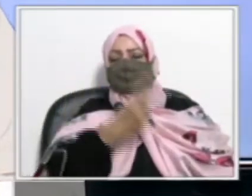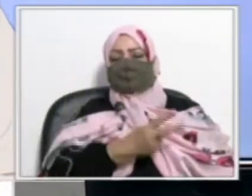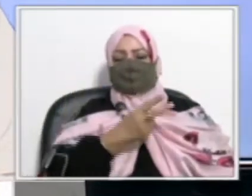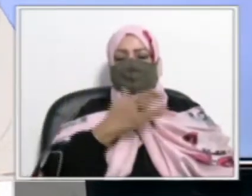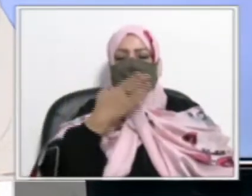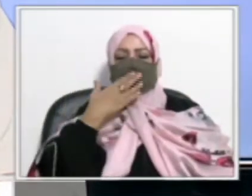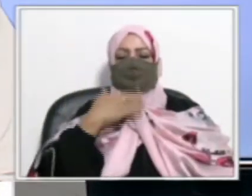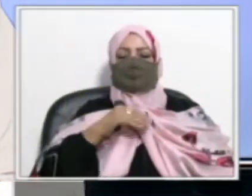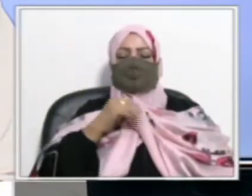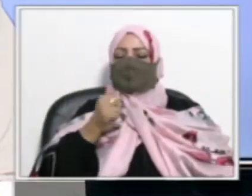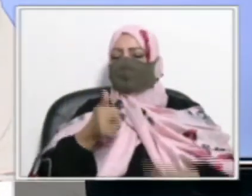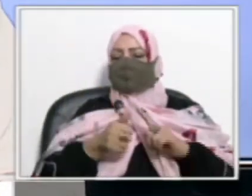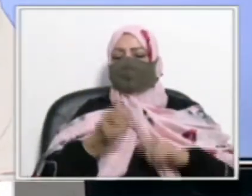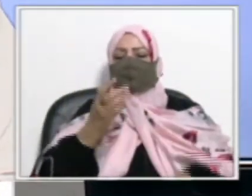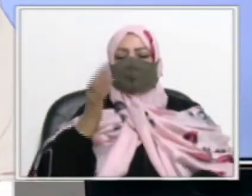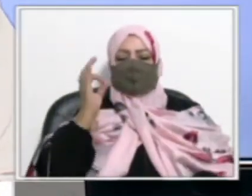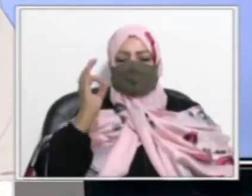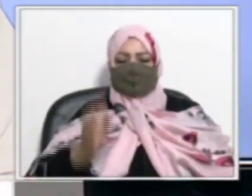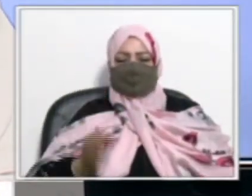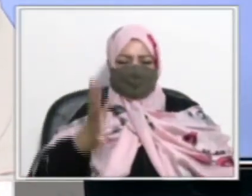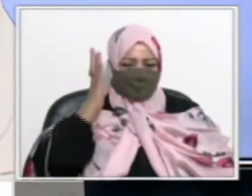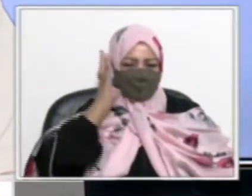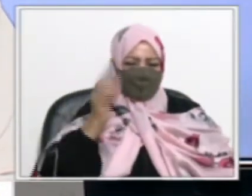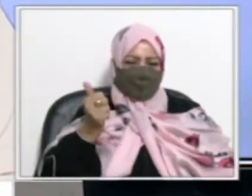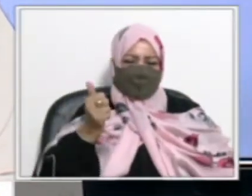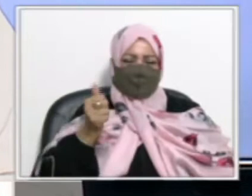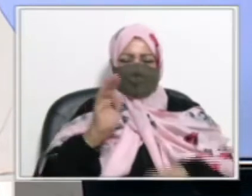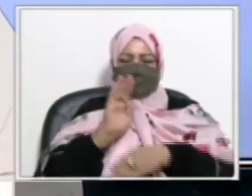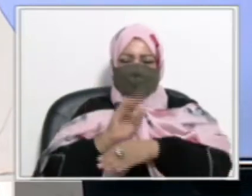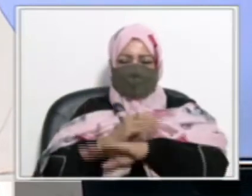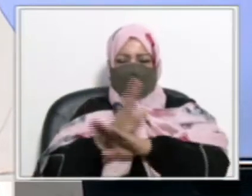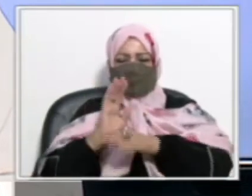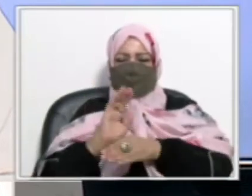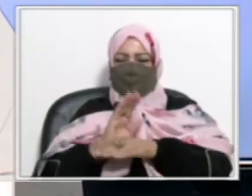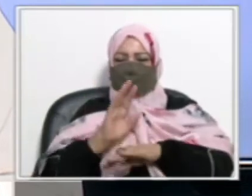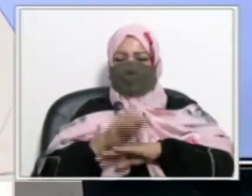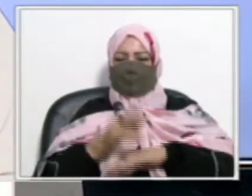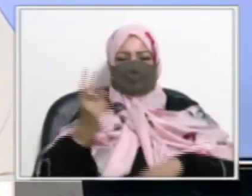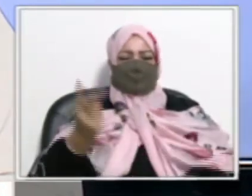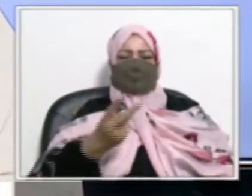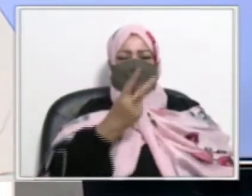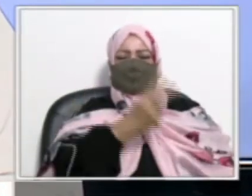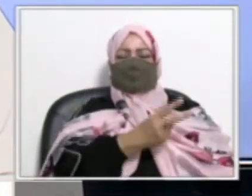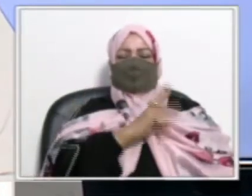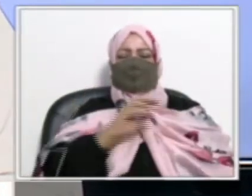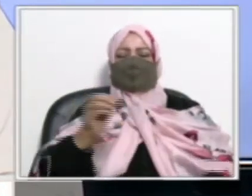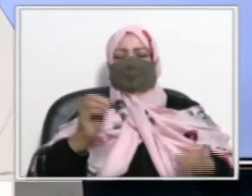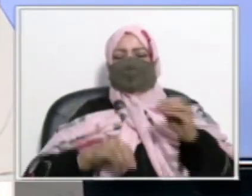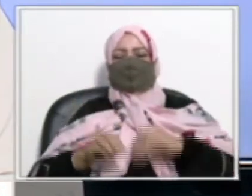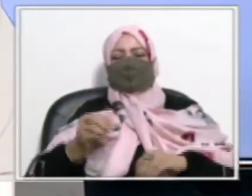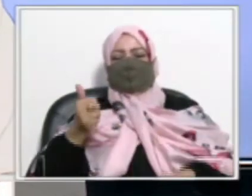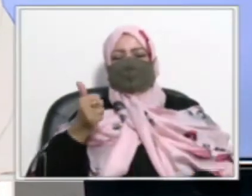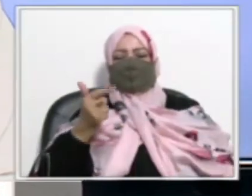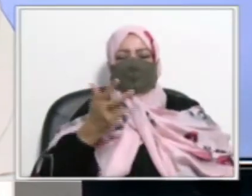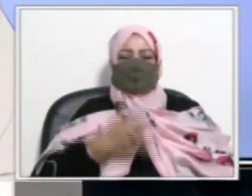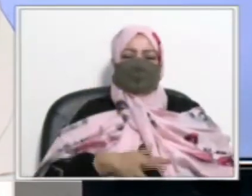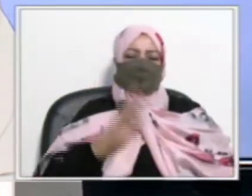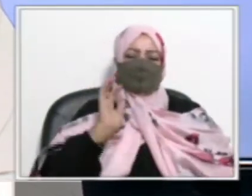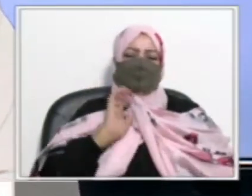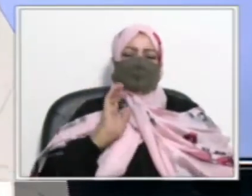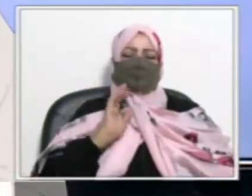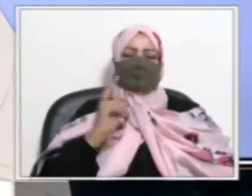الفريضة، ولم يثبت عنه أنه أصلح أو سجد سجدة سجودا قبليا وبعديا في